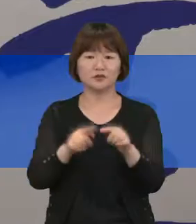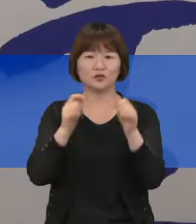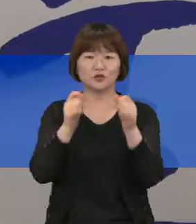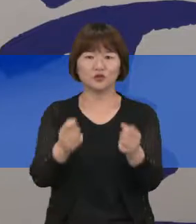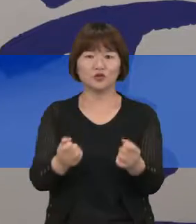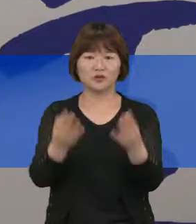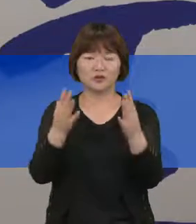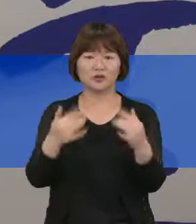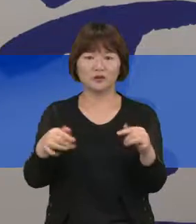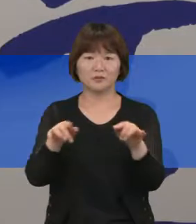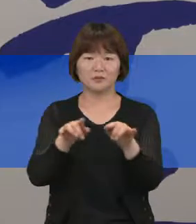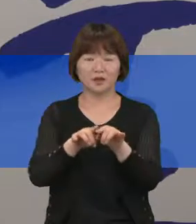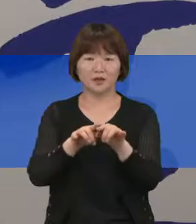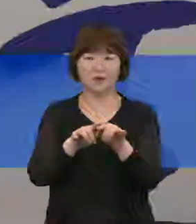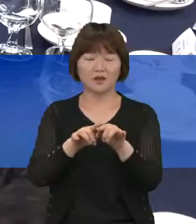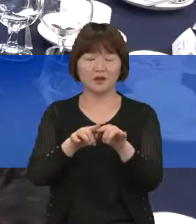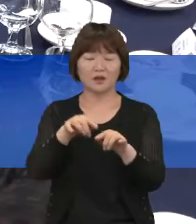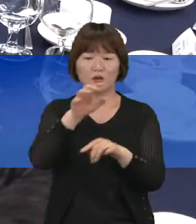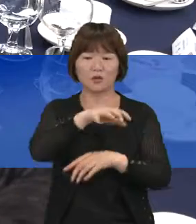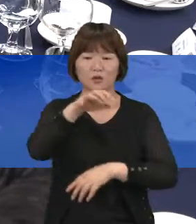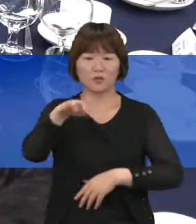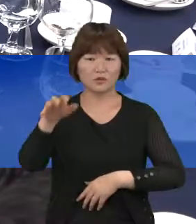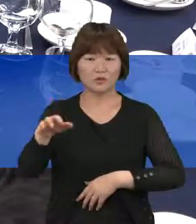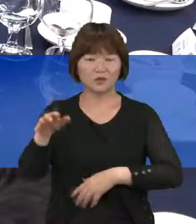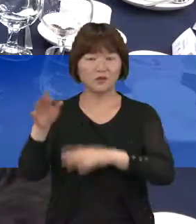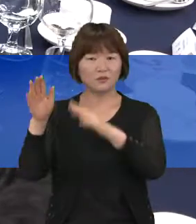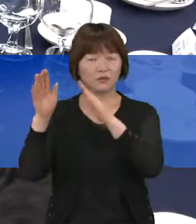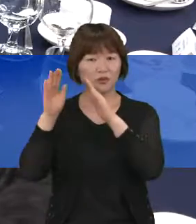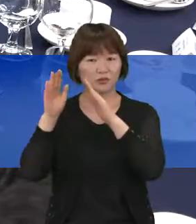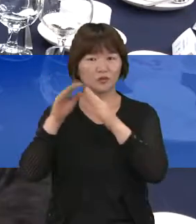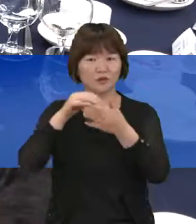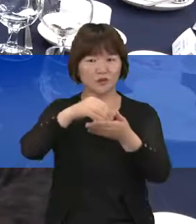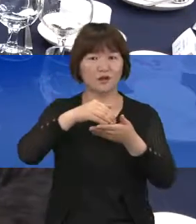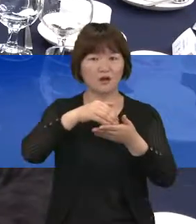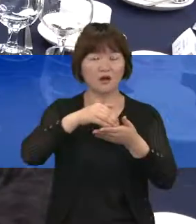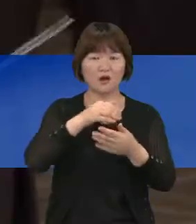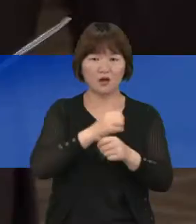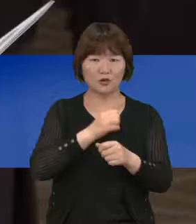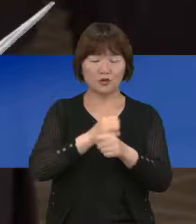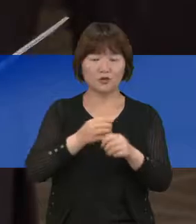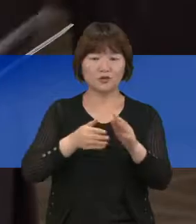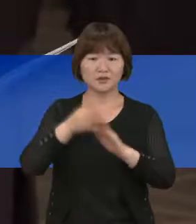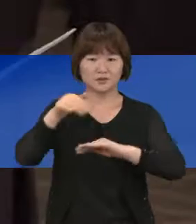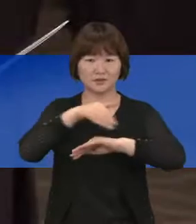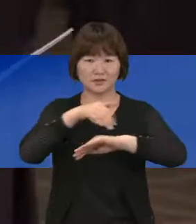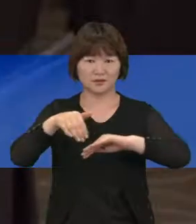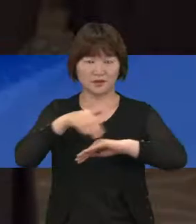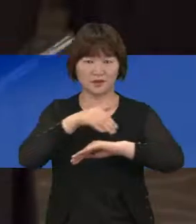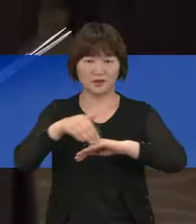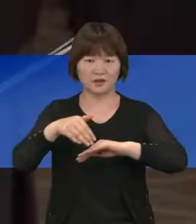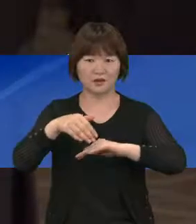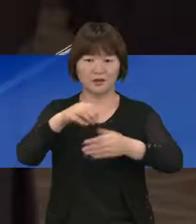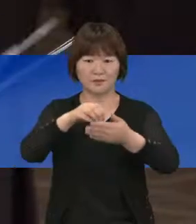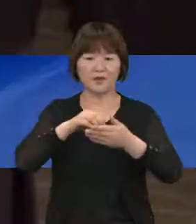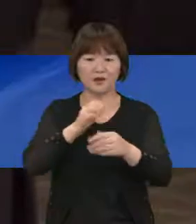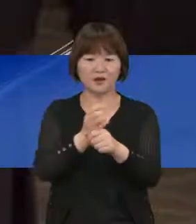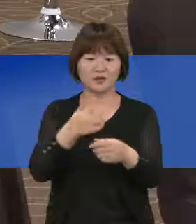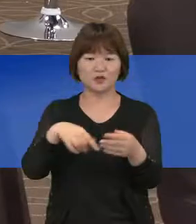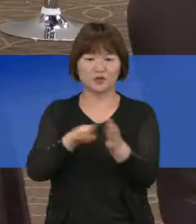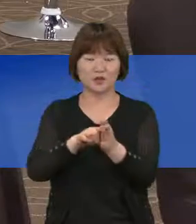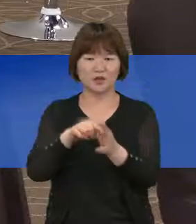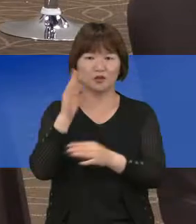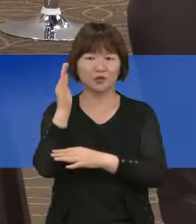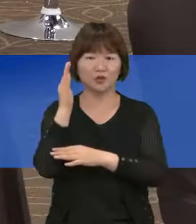함께 현장의 목소리를 청취하고 시책에 반영하기 위한 토크 콘서트도 열렸습니다 포항시